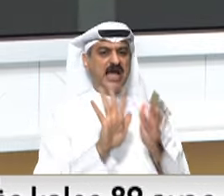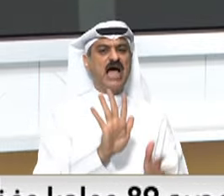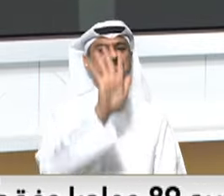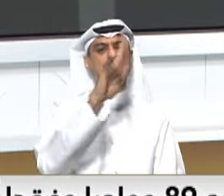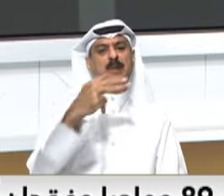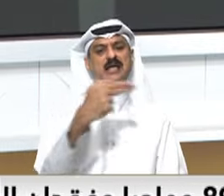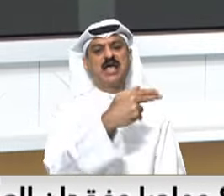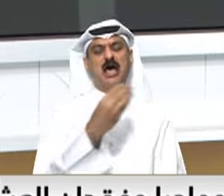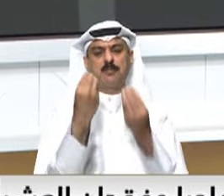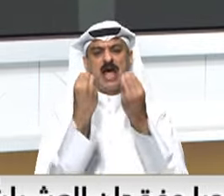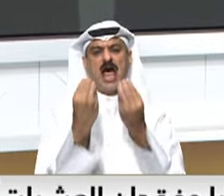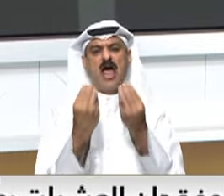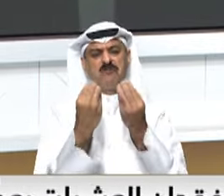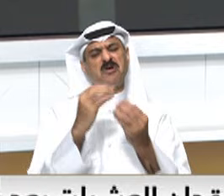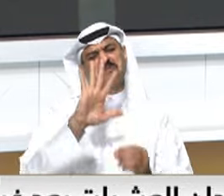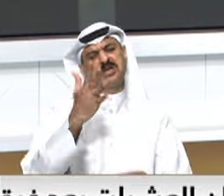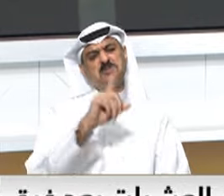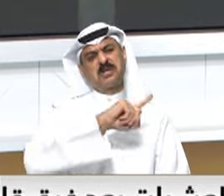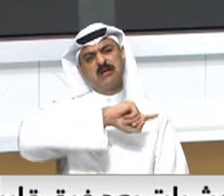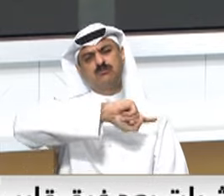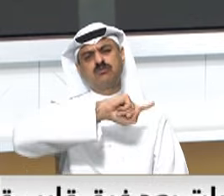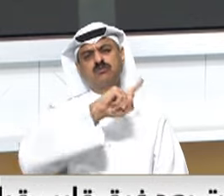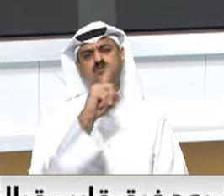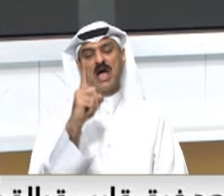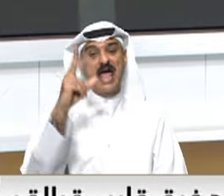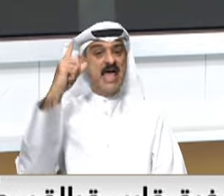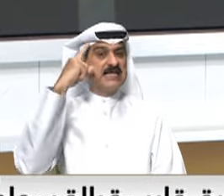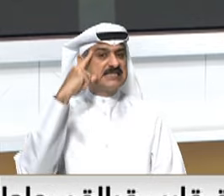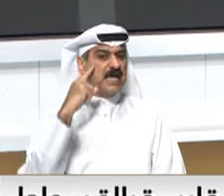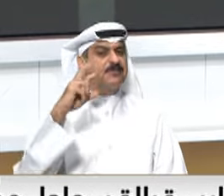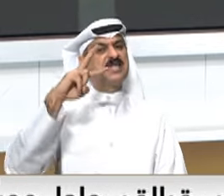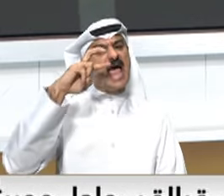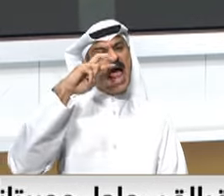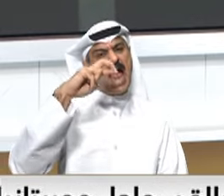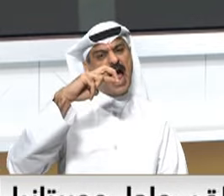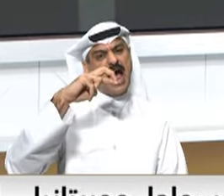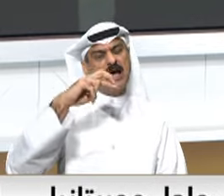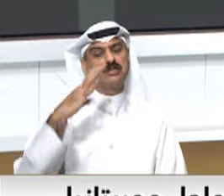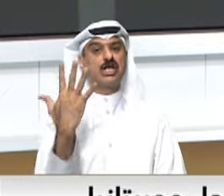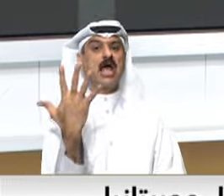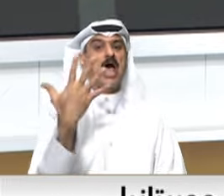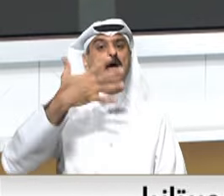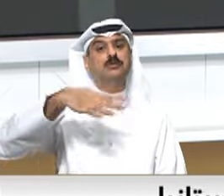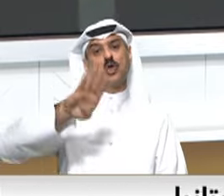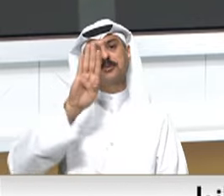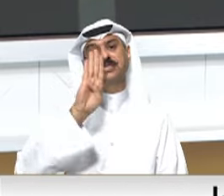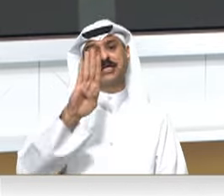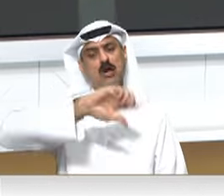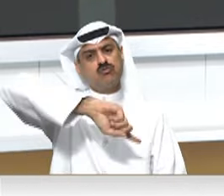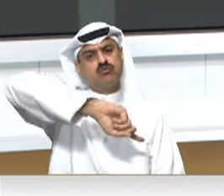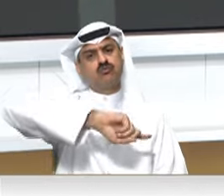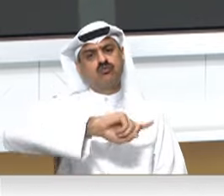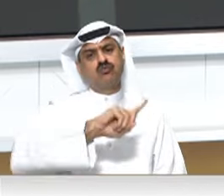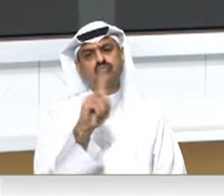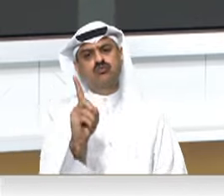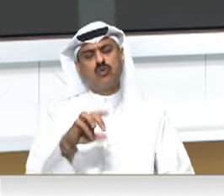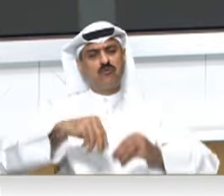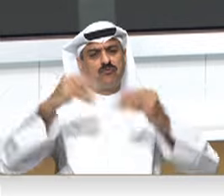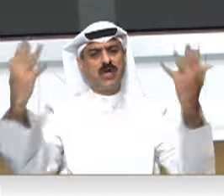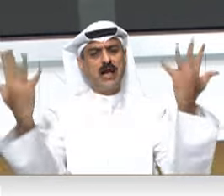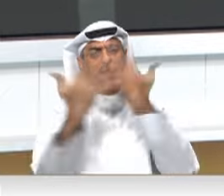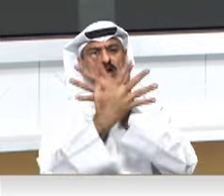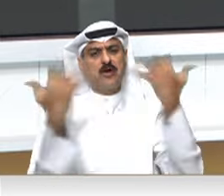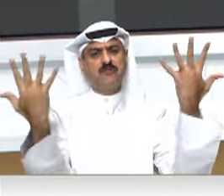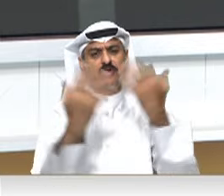الى معتدله تنشط على فترات يوم السبت والاحد تزيد سرعتها لاكثر من 55 م في الساعه تثير الاغبار وتنخفض